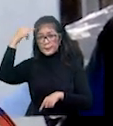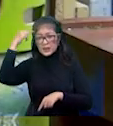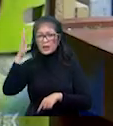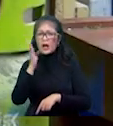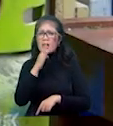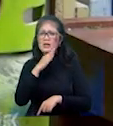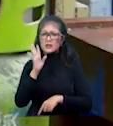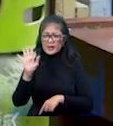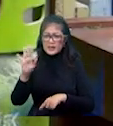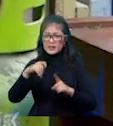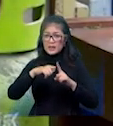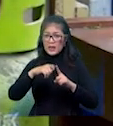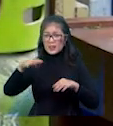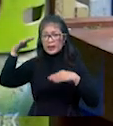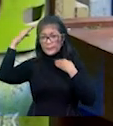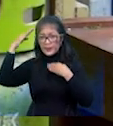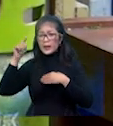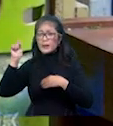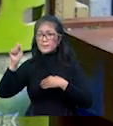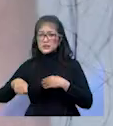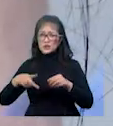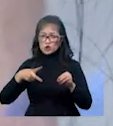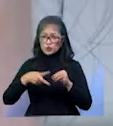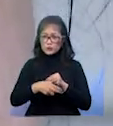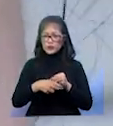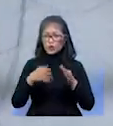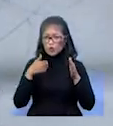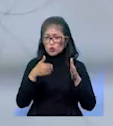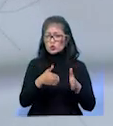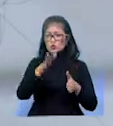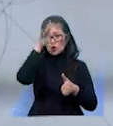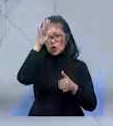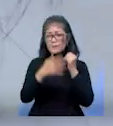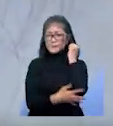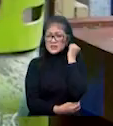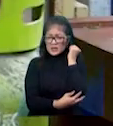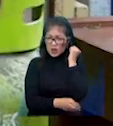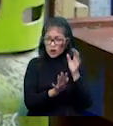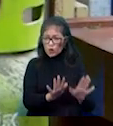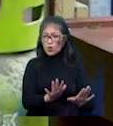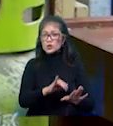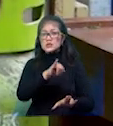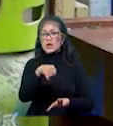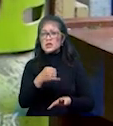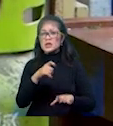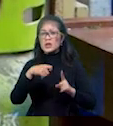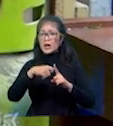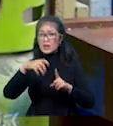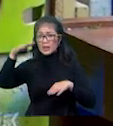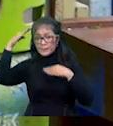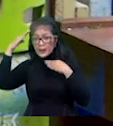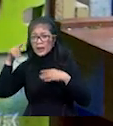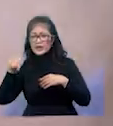nantinya supaya yang dapat subsidi ganti 3 kg ini tepat sasaran KTP Nah ibu sendiri